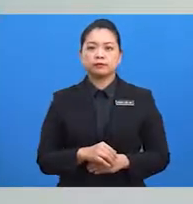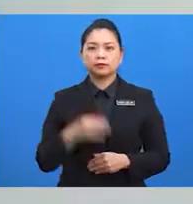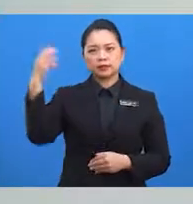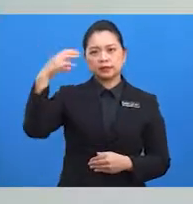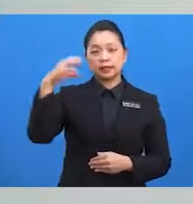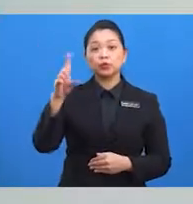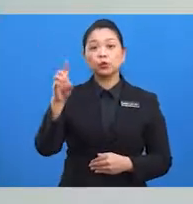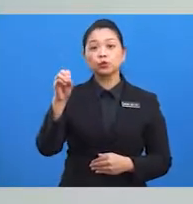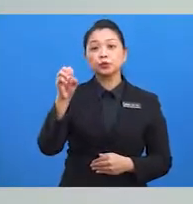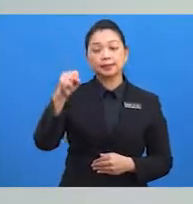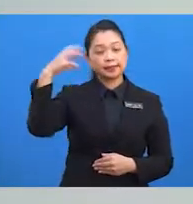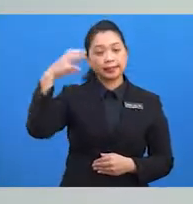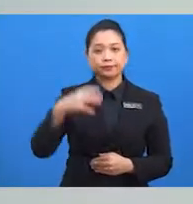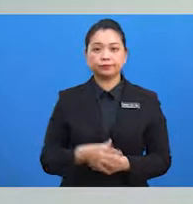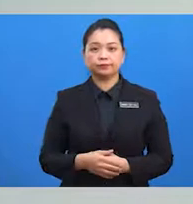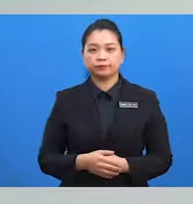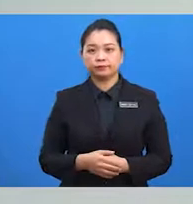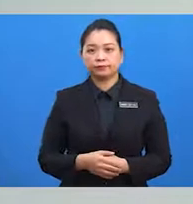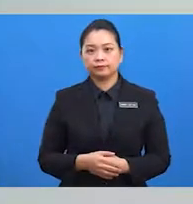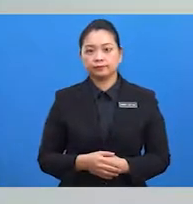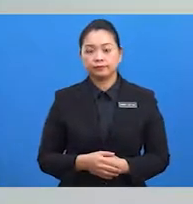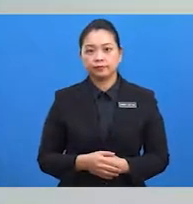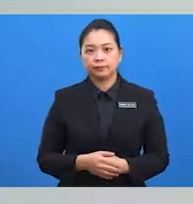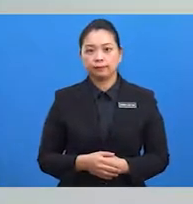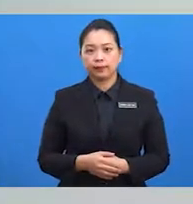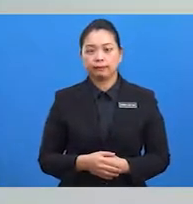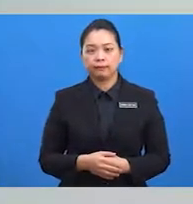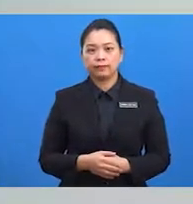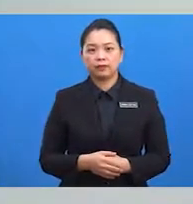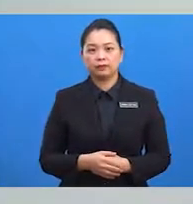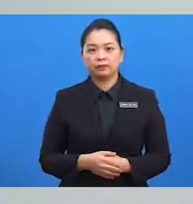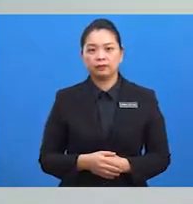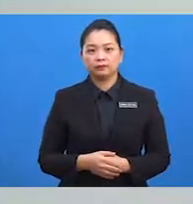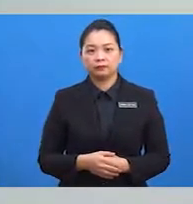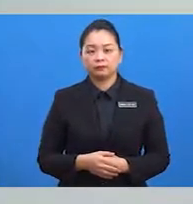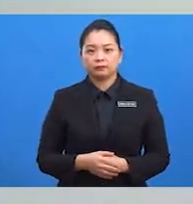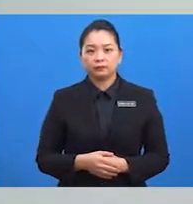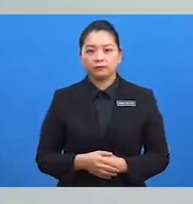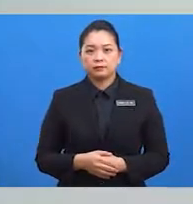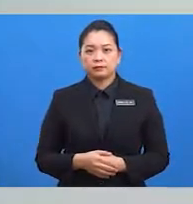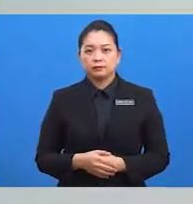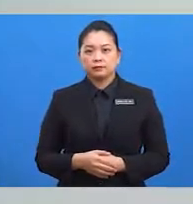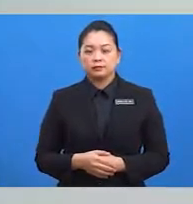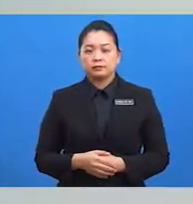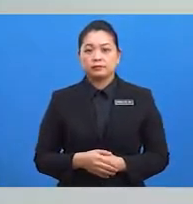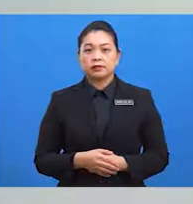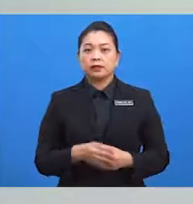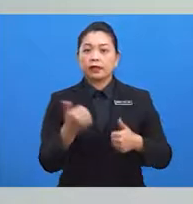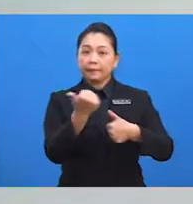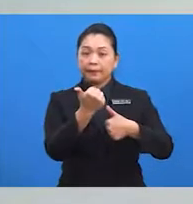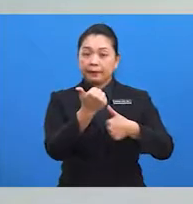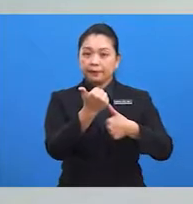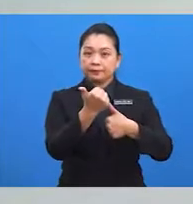daripada pelbagai sumber yang diwujudkan dalam kehidupan seharian hai pertama